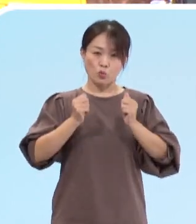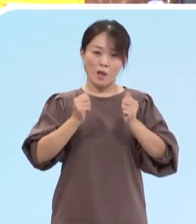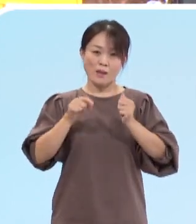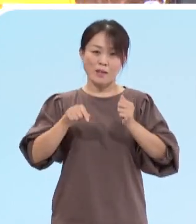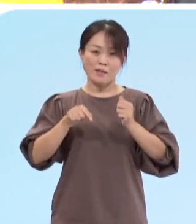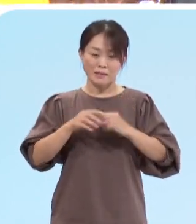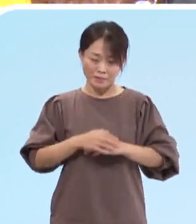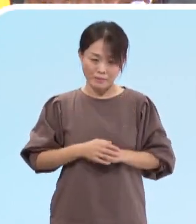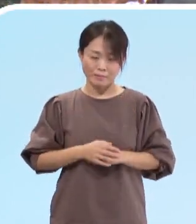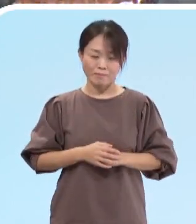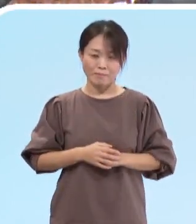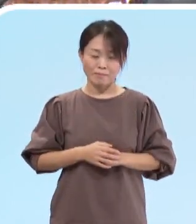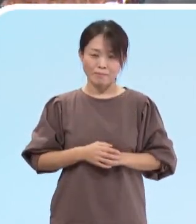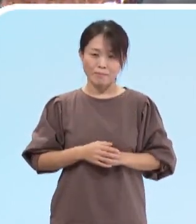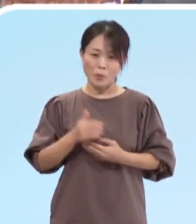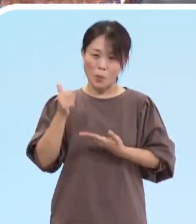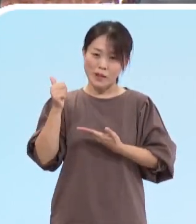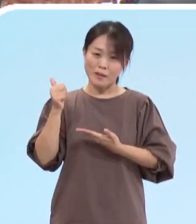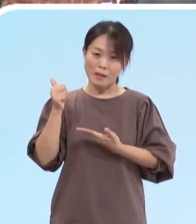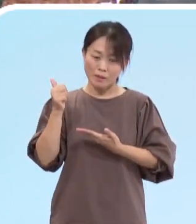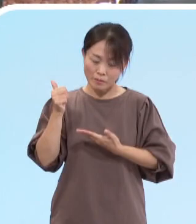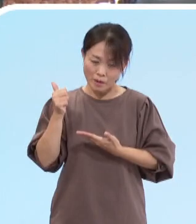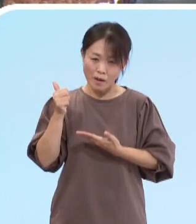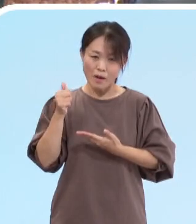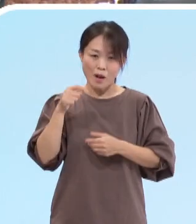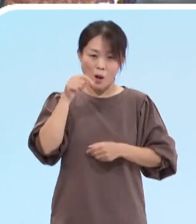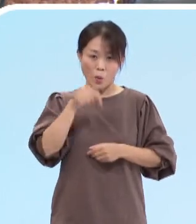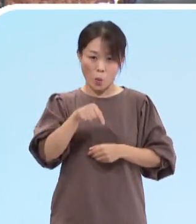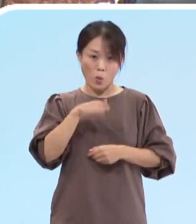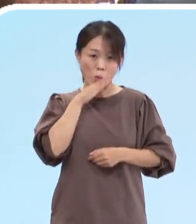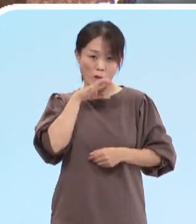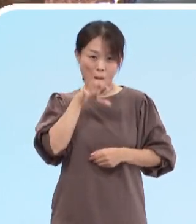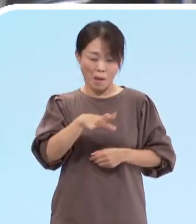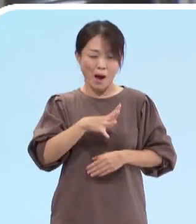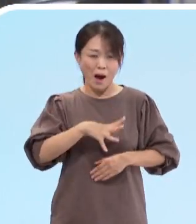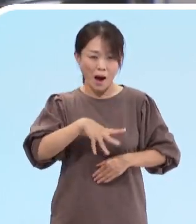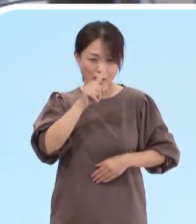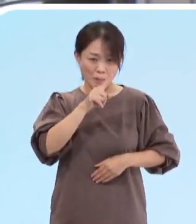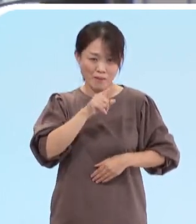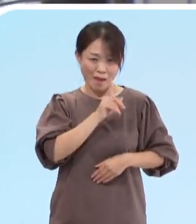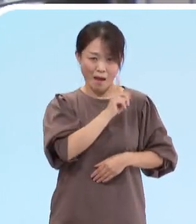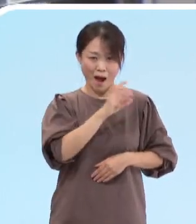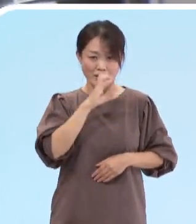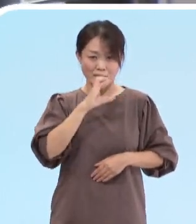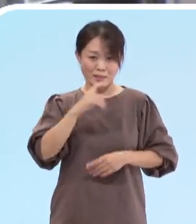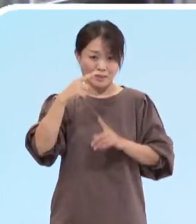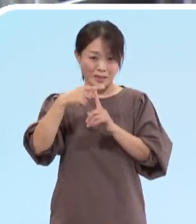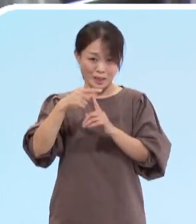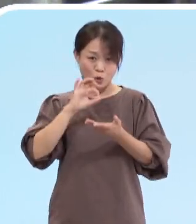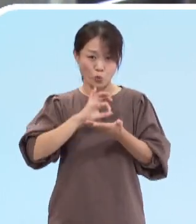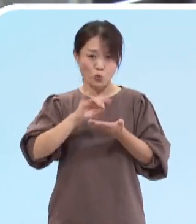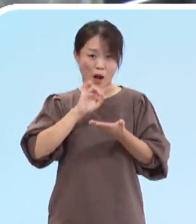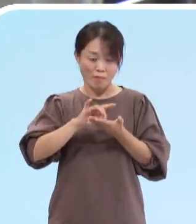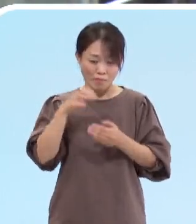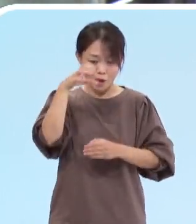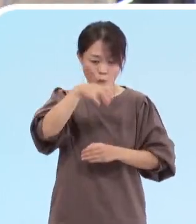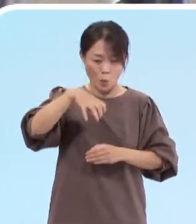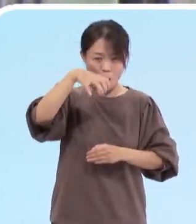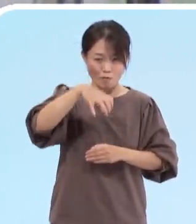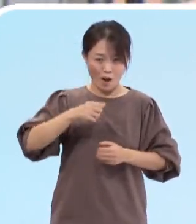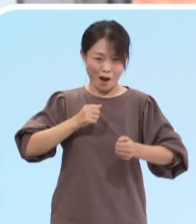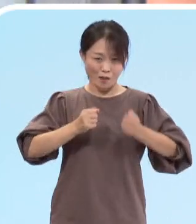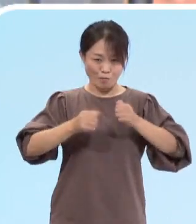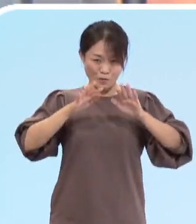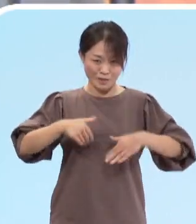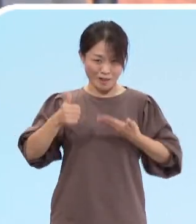運転席を見せてくれた森岡さん、実はこの現場で初めて ICT を搭載したショベルカーを操作した